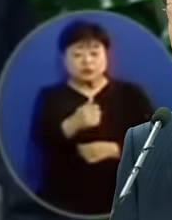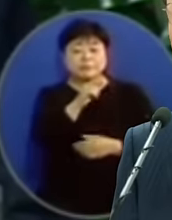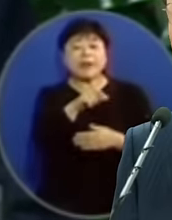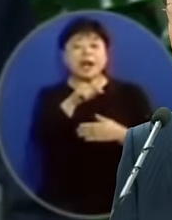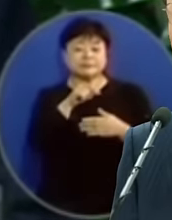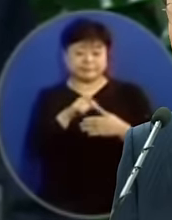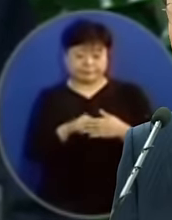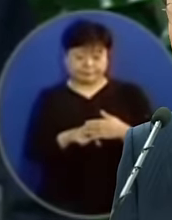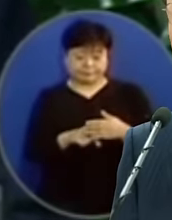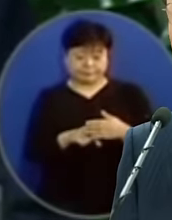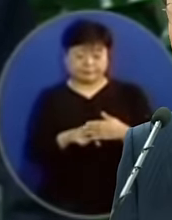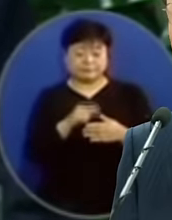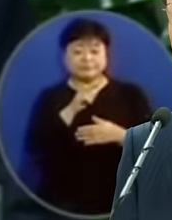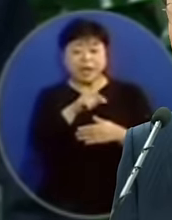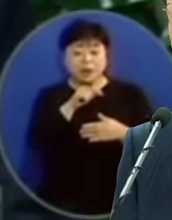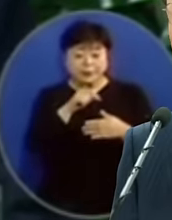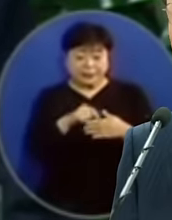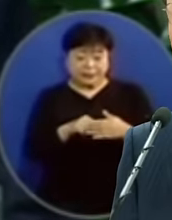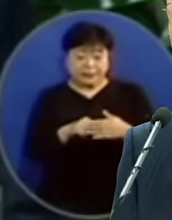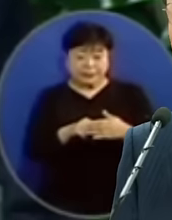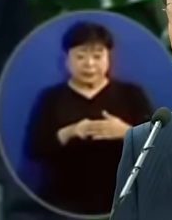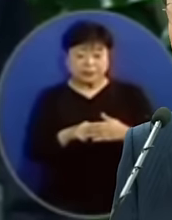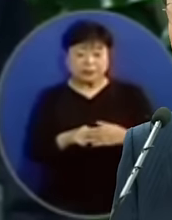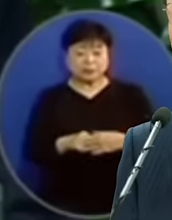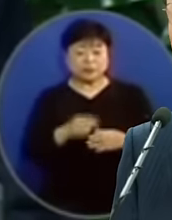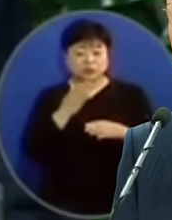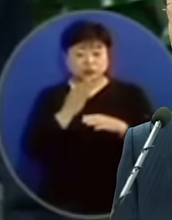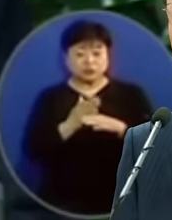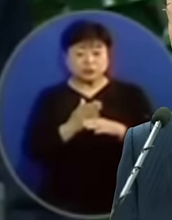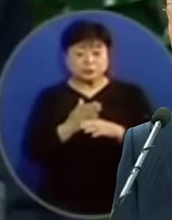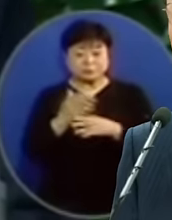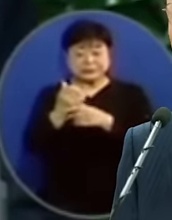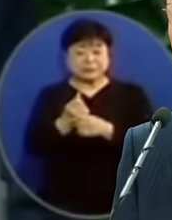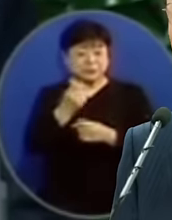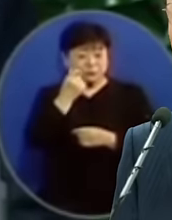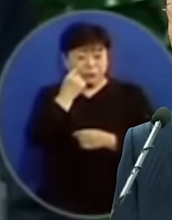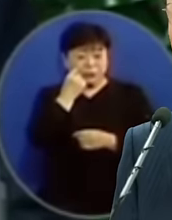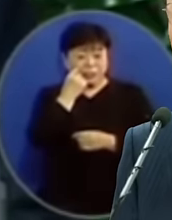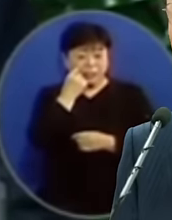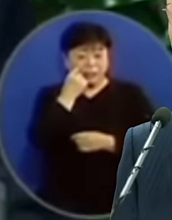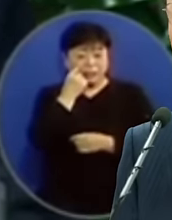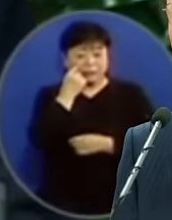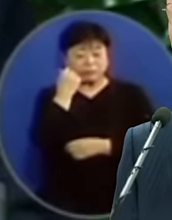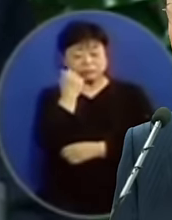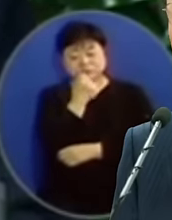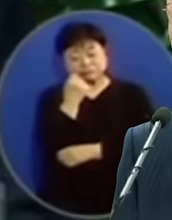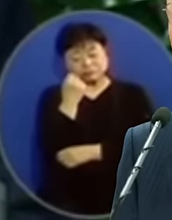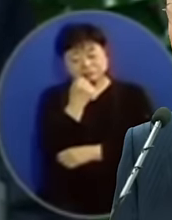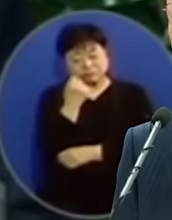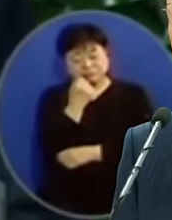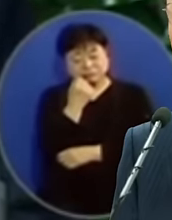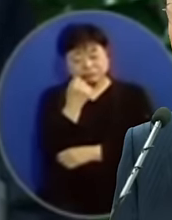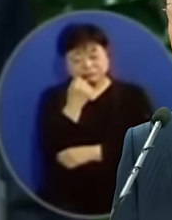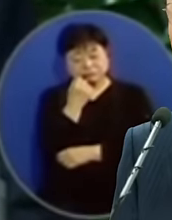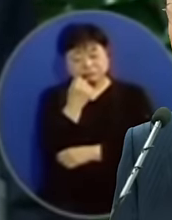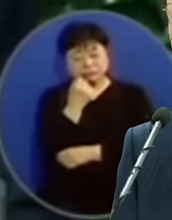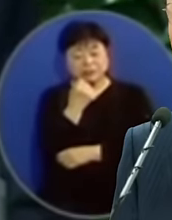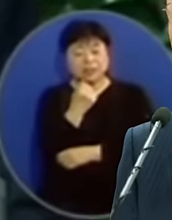마음인데, 이 마음이 중심을 잡지 못하고 방향을 잃고